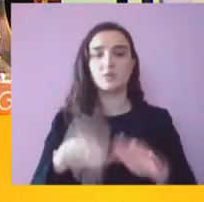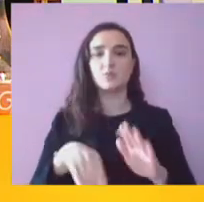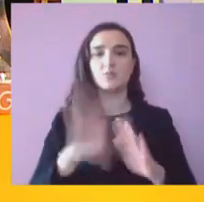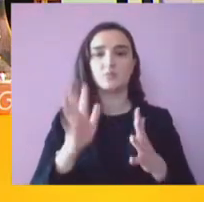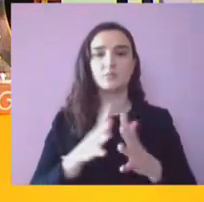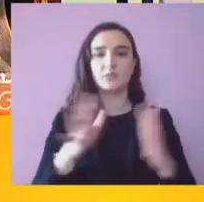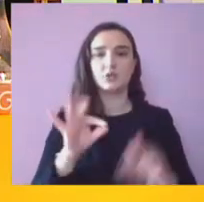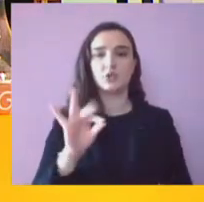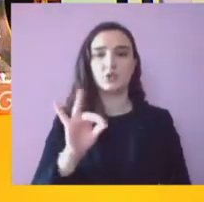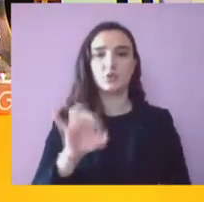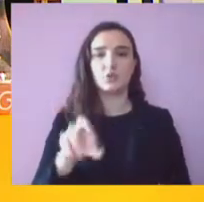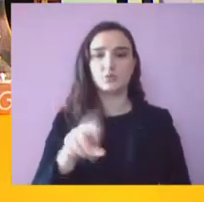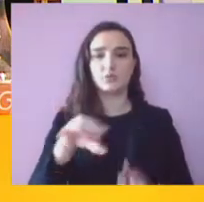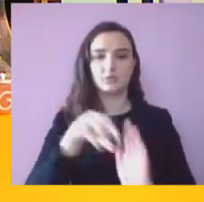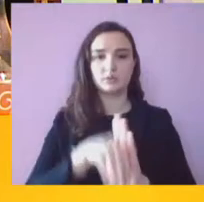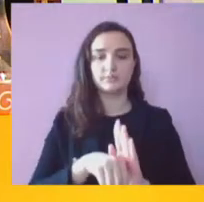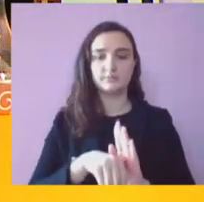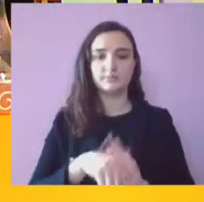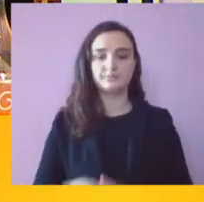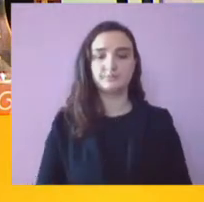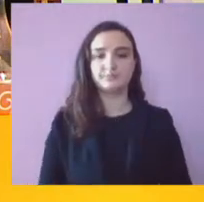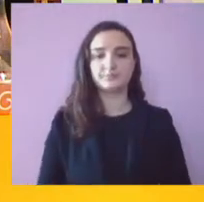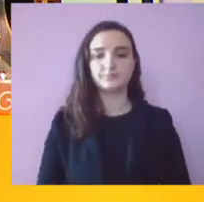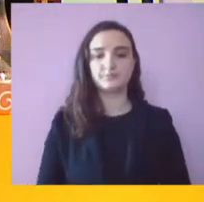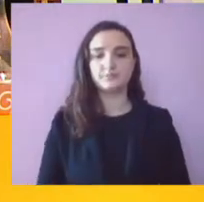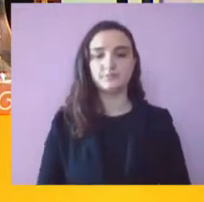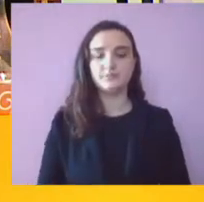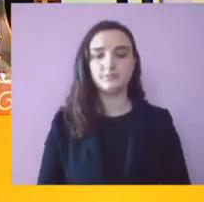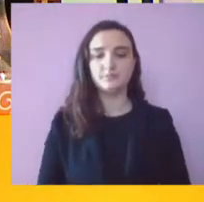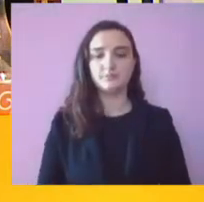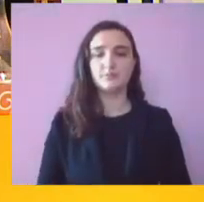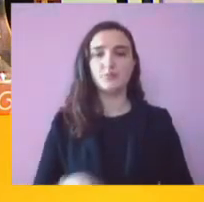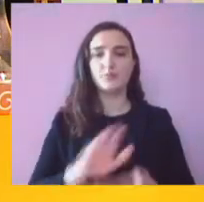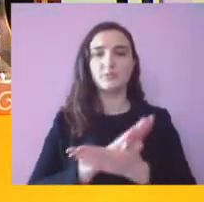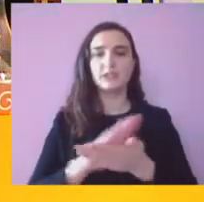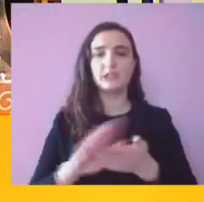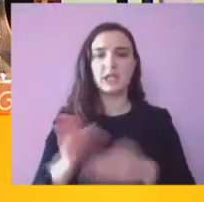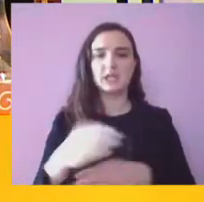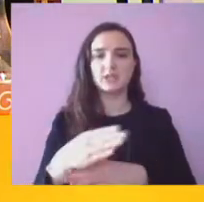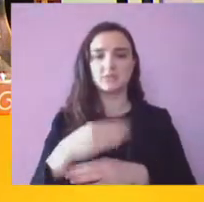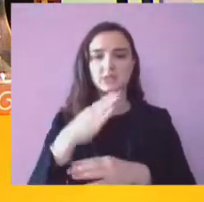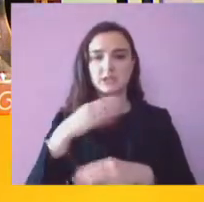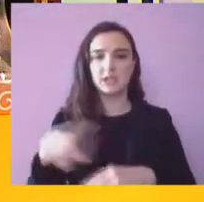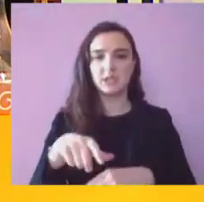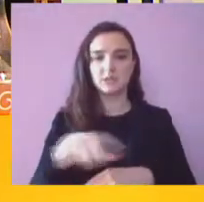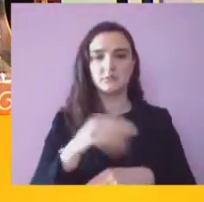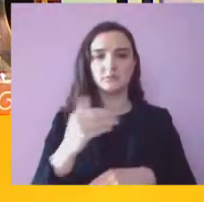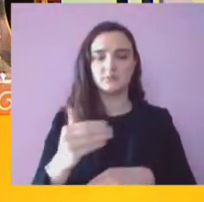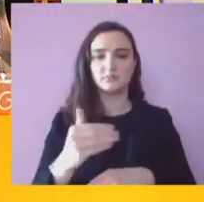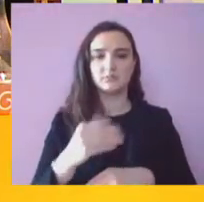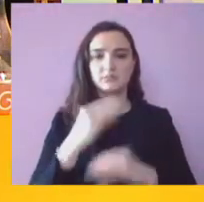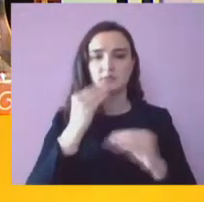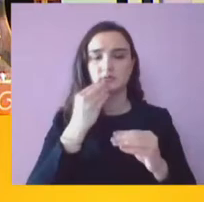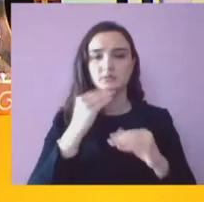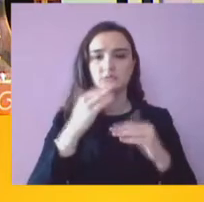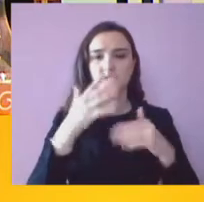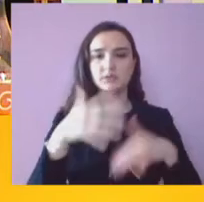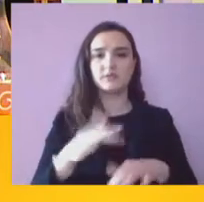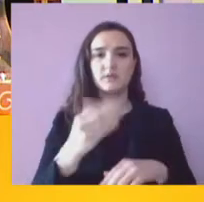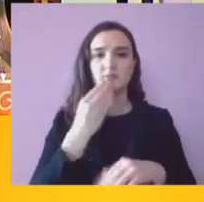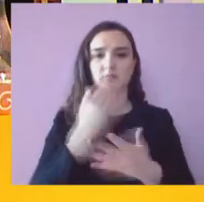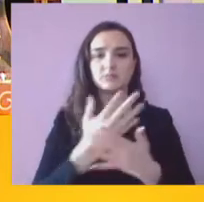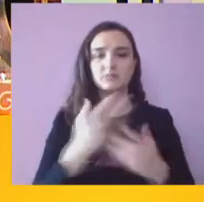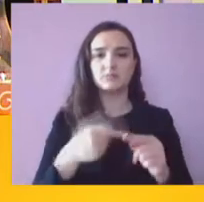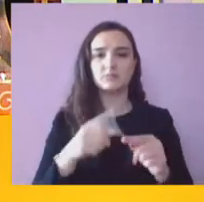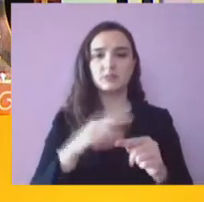შემცველობა განსხვავებით მტკნარი წყლების თევზისგან. ზღვის პროდუქტებიდან ჩვენ თქვა წყალმცენარეებს ნაკლებად